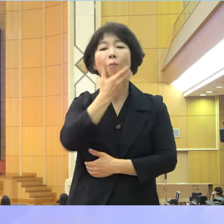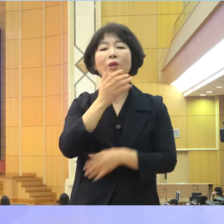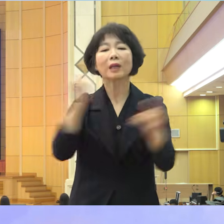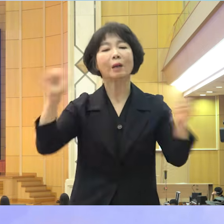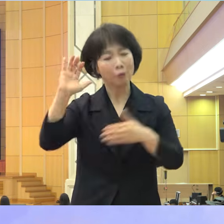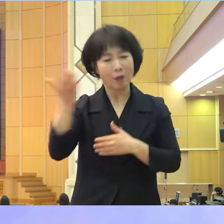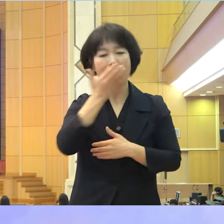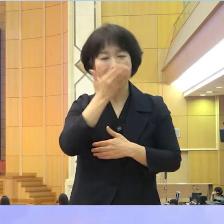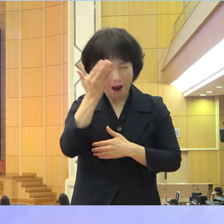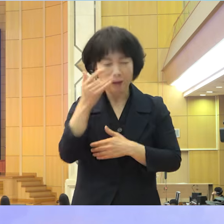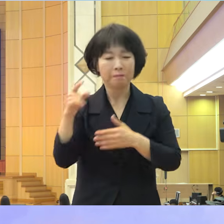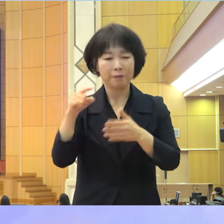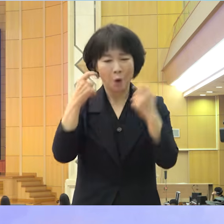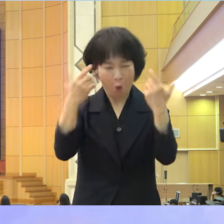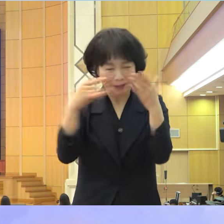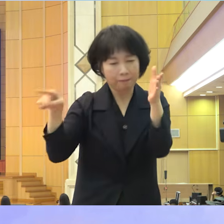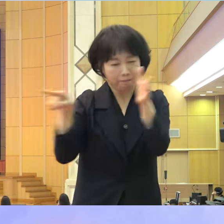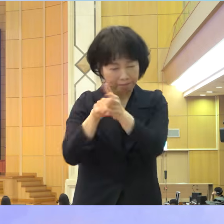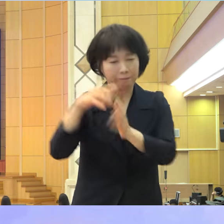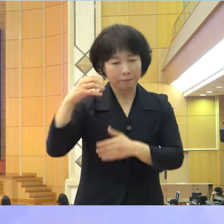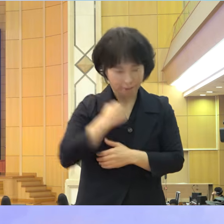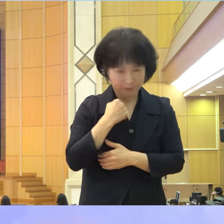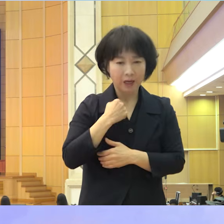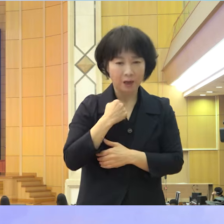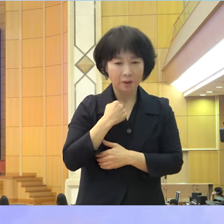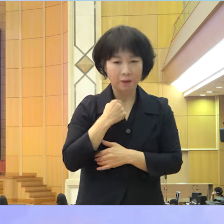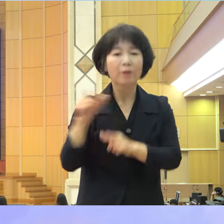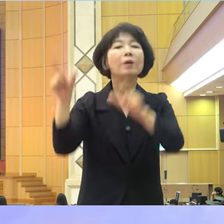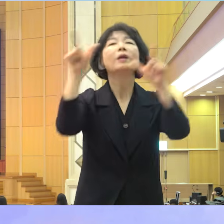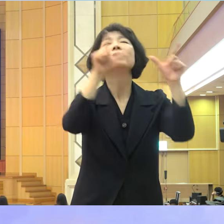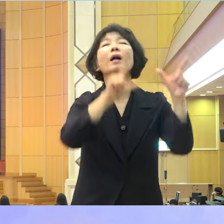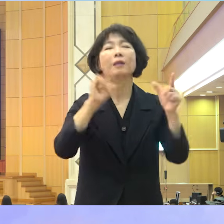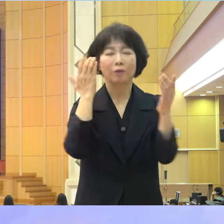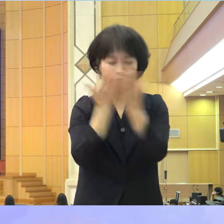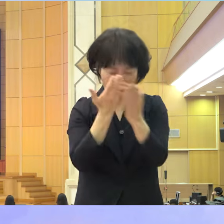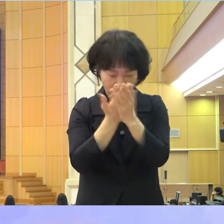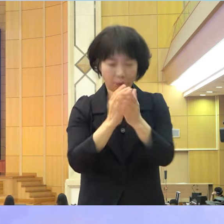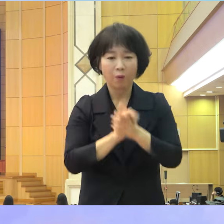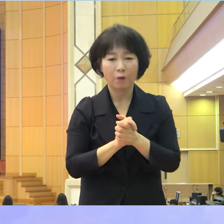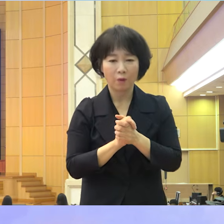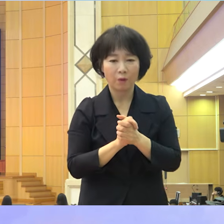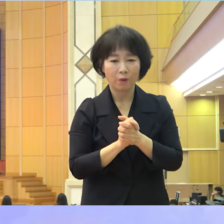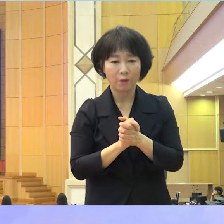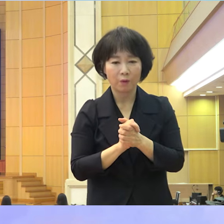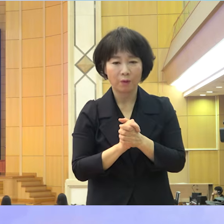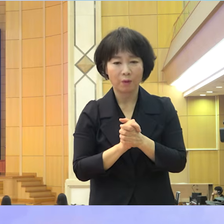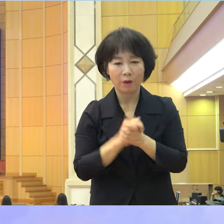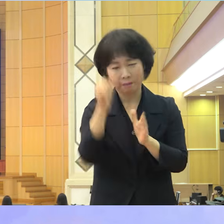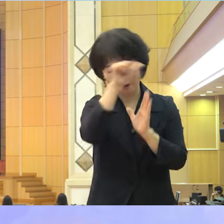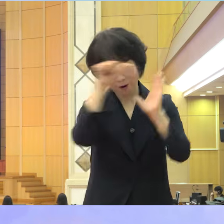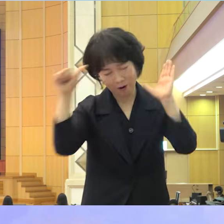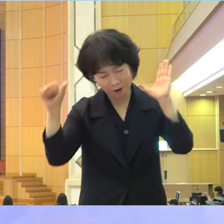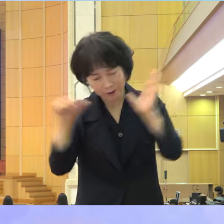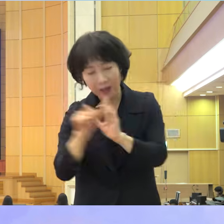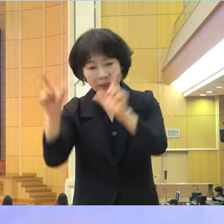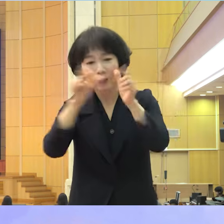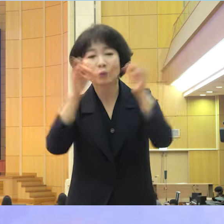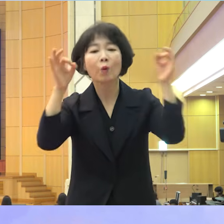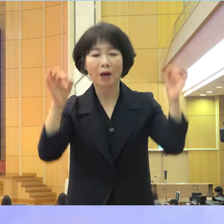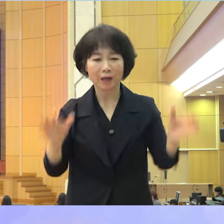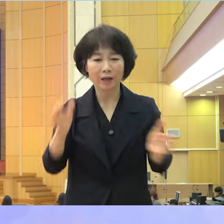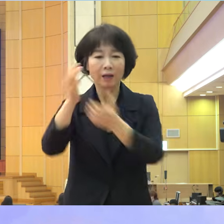있는 사람이라는 걸 확신하고 믿음으로 살아가는 자가 되게 하셔서 한평생 동안 산 날